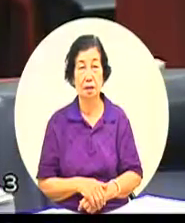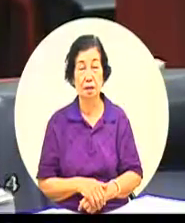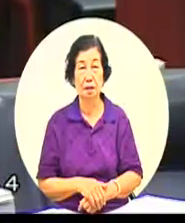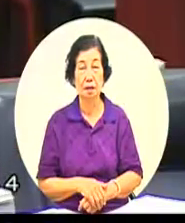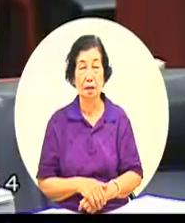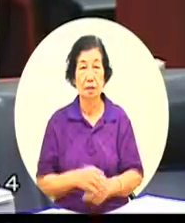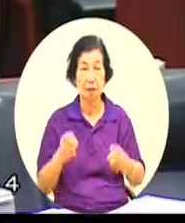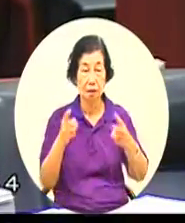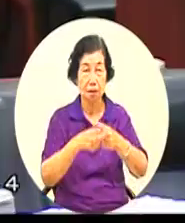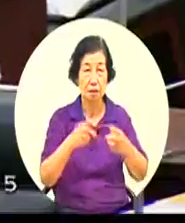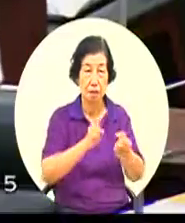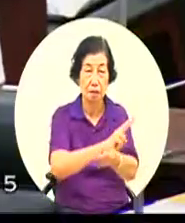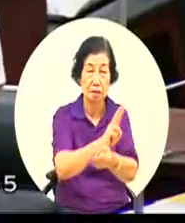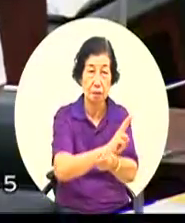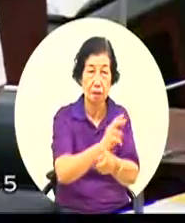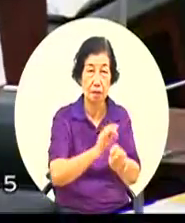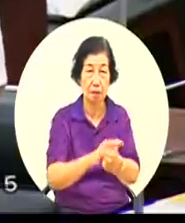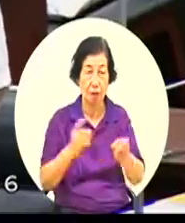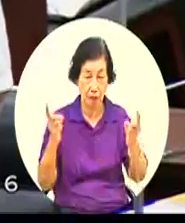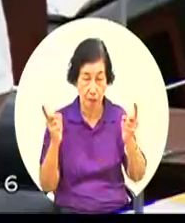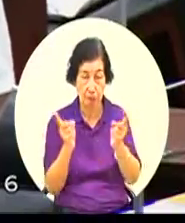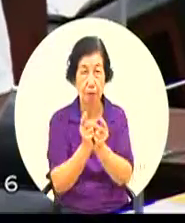啦，安度的夜。 嗯 嗯。